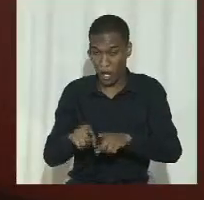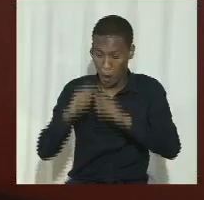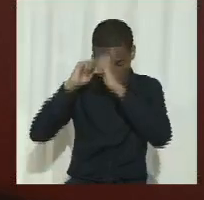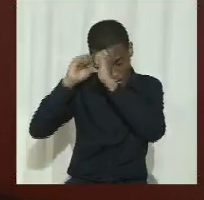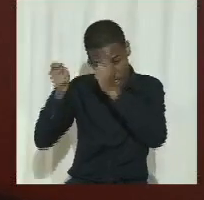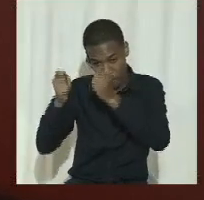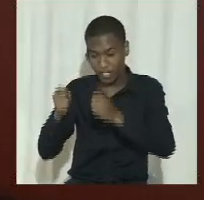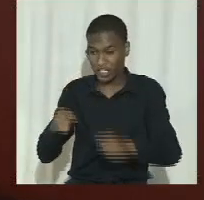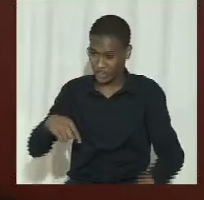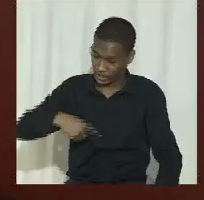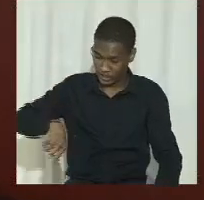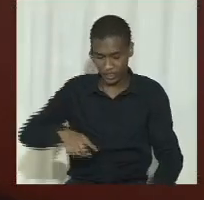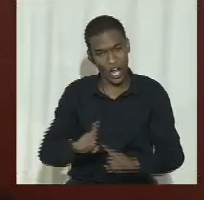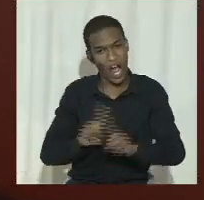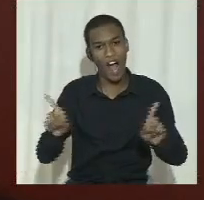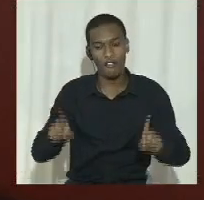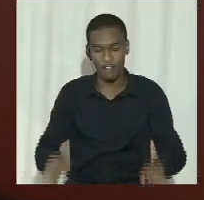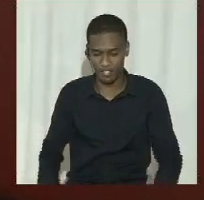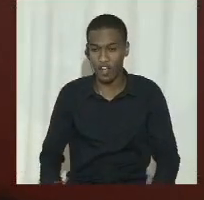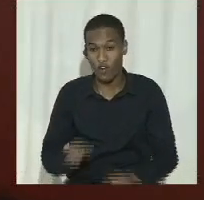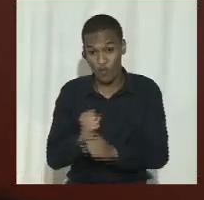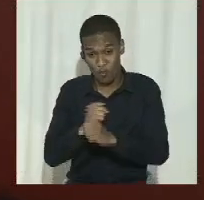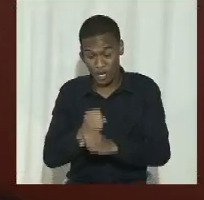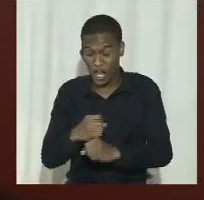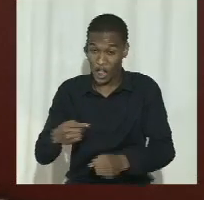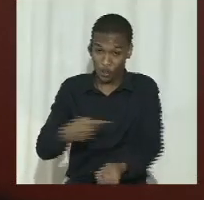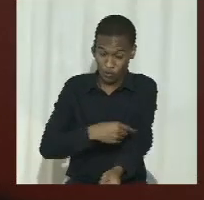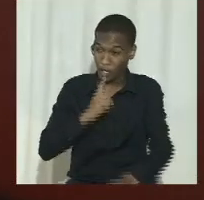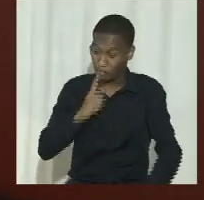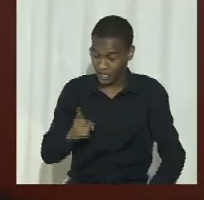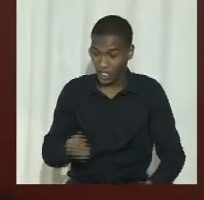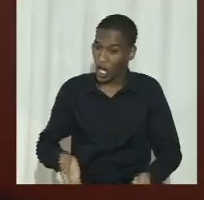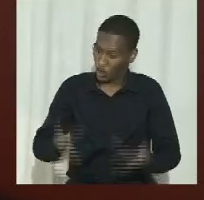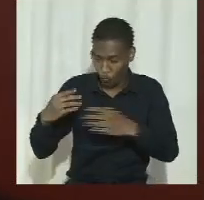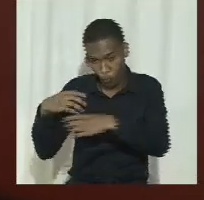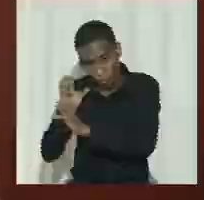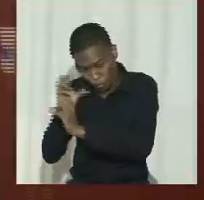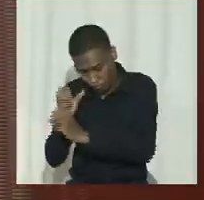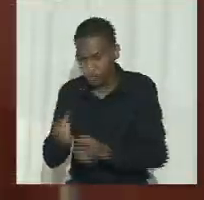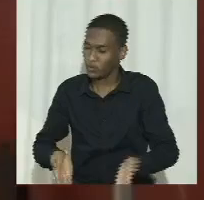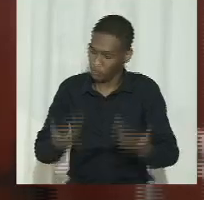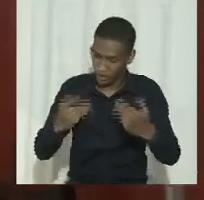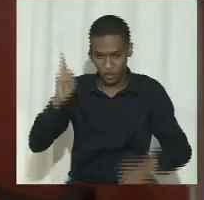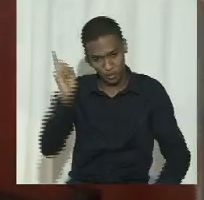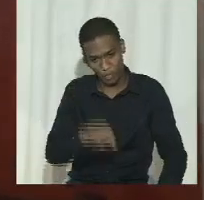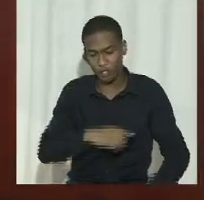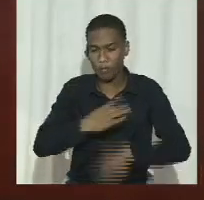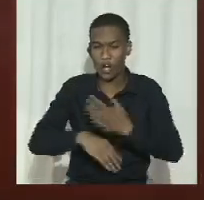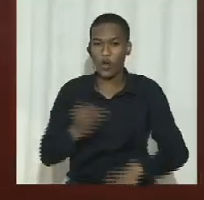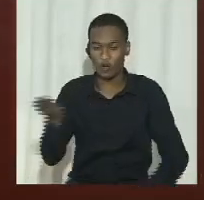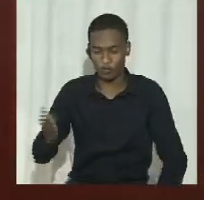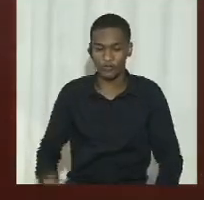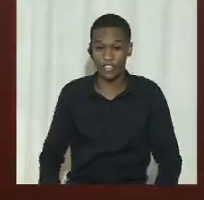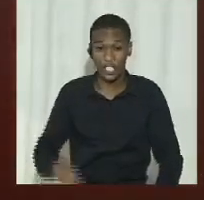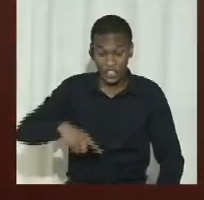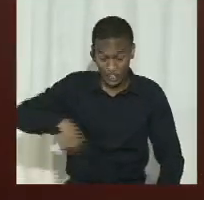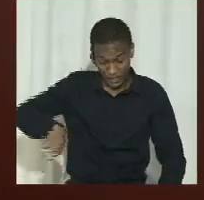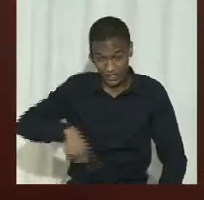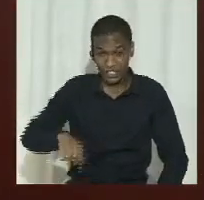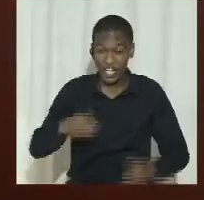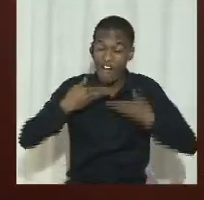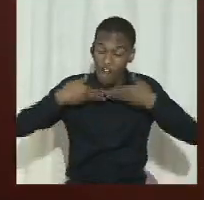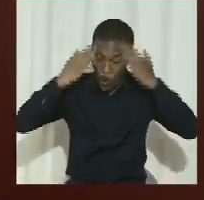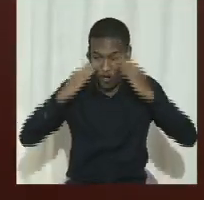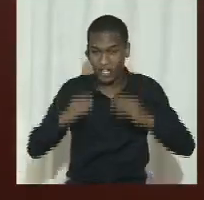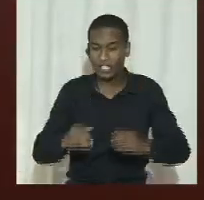mahita zany hoe tsy tokony mbola anao scanner ianao azonao fa mbola manao la traitement aloha atsika vahoaka zany mila manaraka tsara